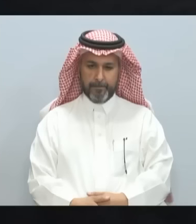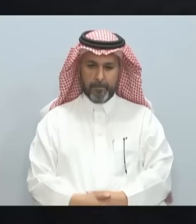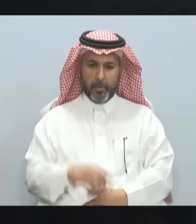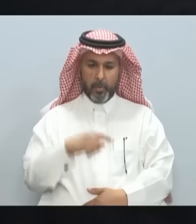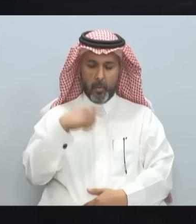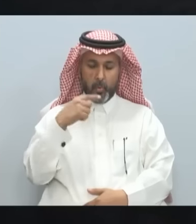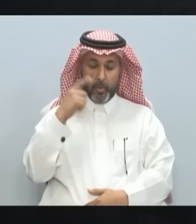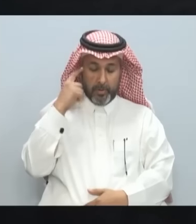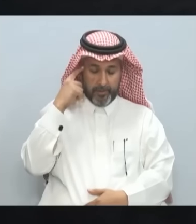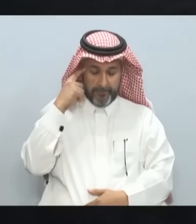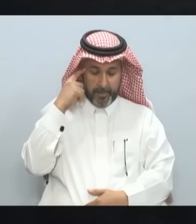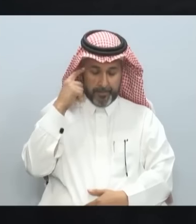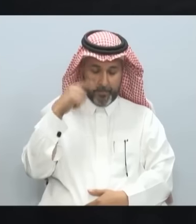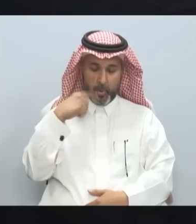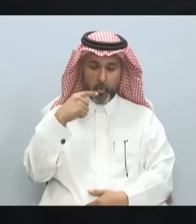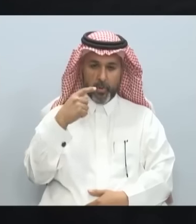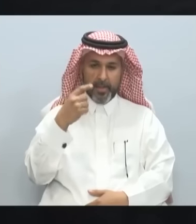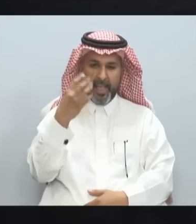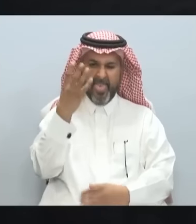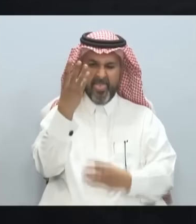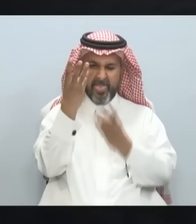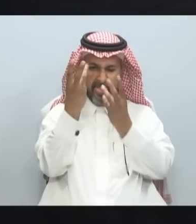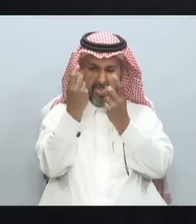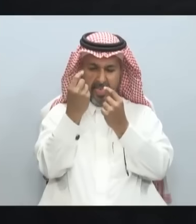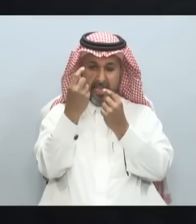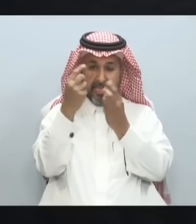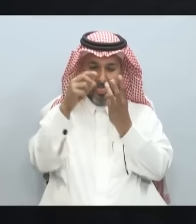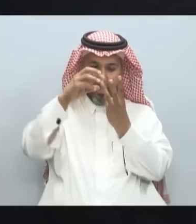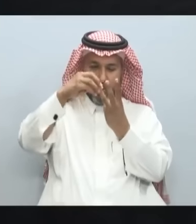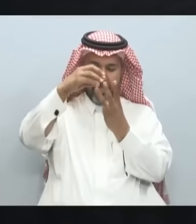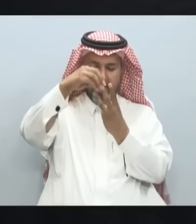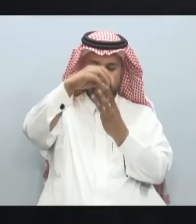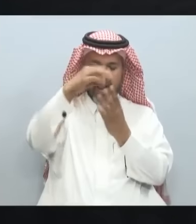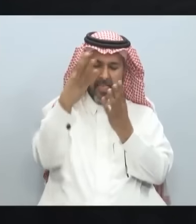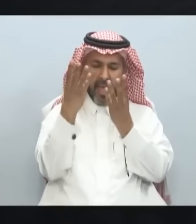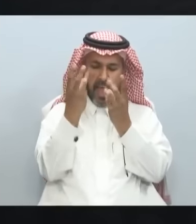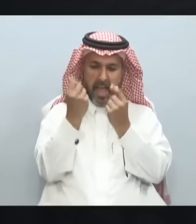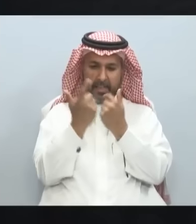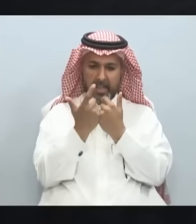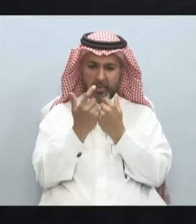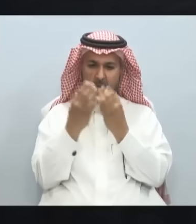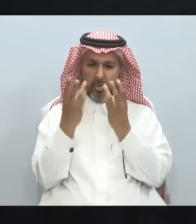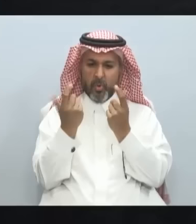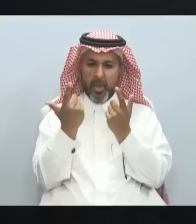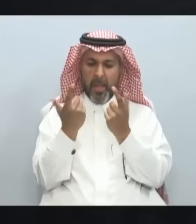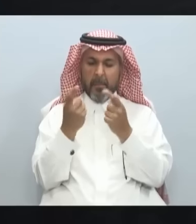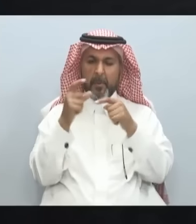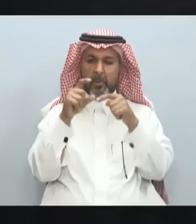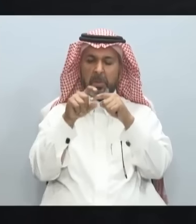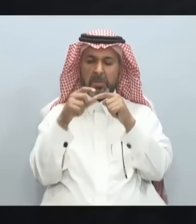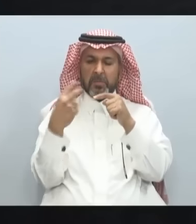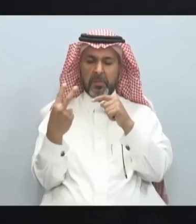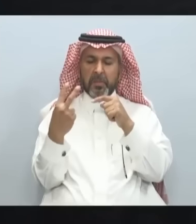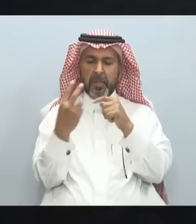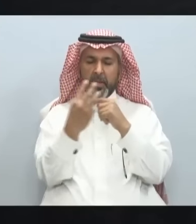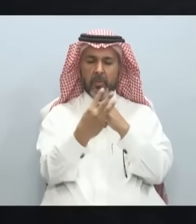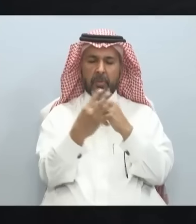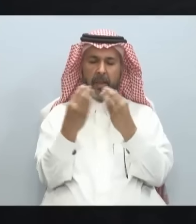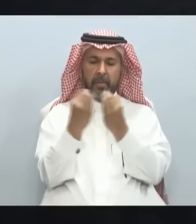هاي مبدعين وصلت الاجابه بارك الله فيكم هذا مساله مفتوحه نستطيع ان ن اكثر من اجابه محتله